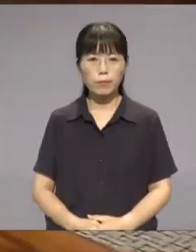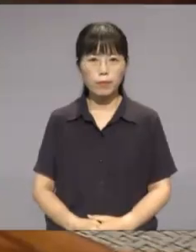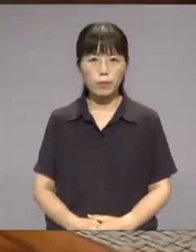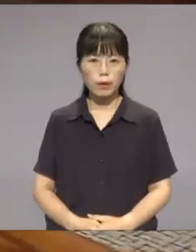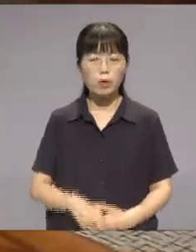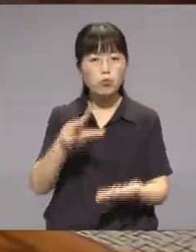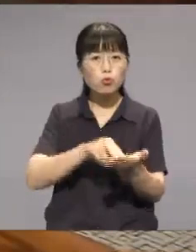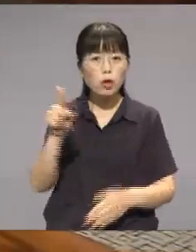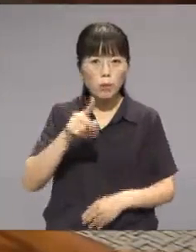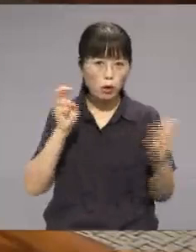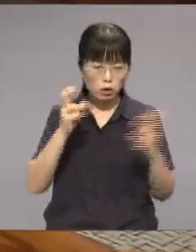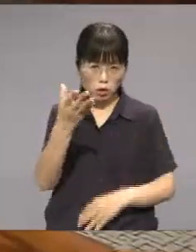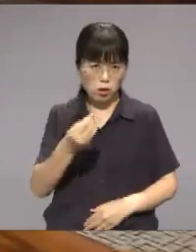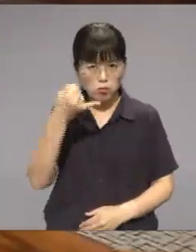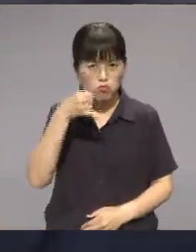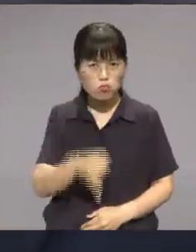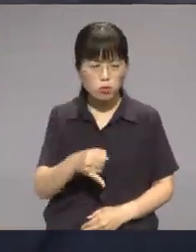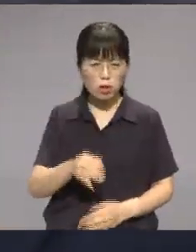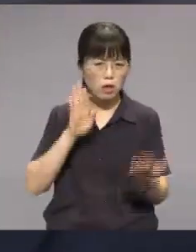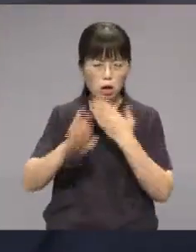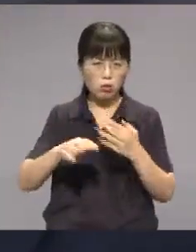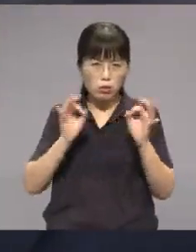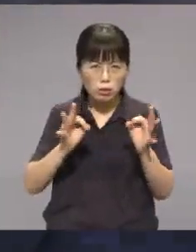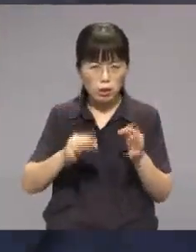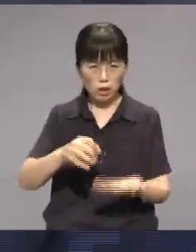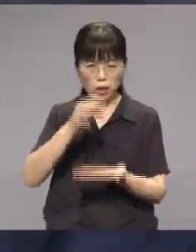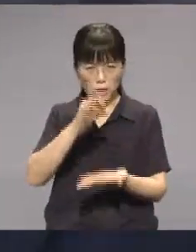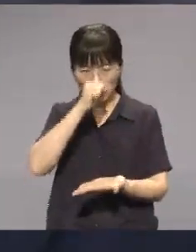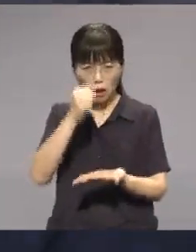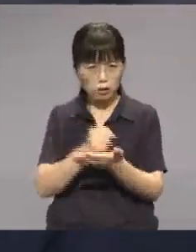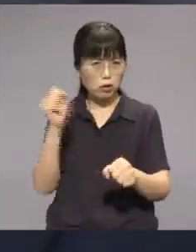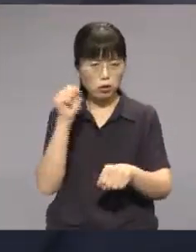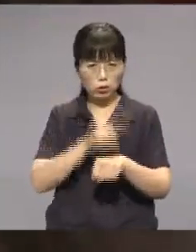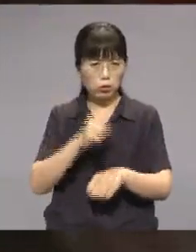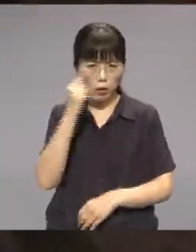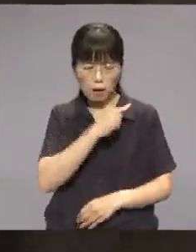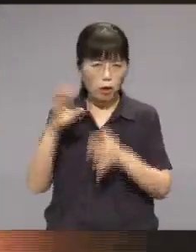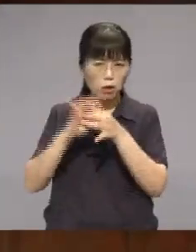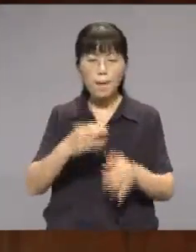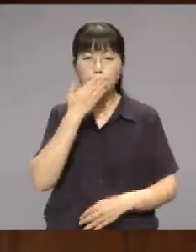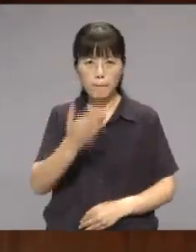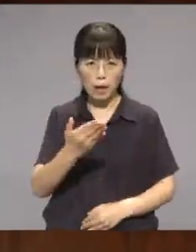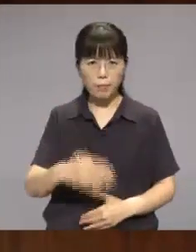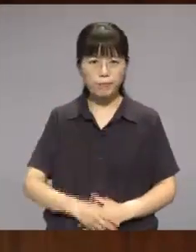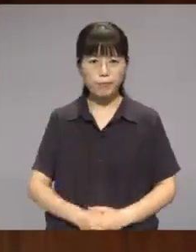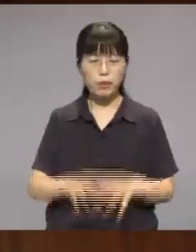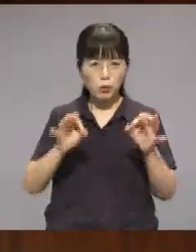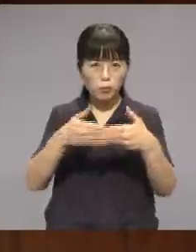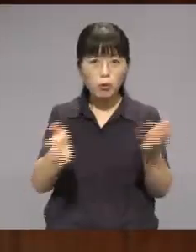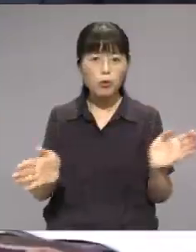가대 문제는 기업 대출 부실이 향후 은행의 자산 건전성 악화로 이어질 수 있다는 거